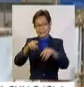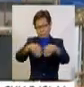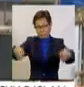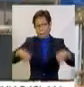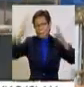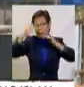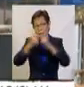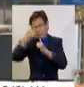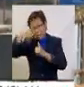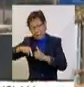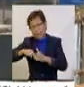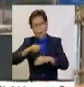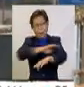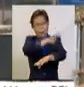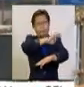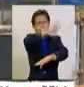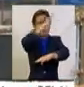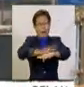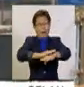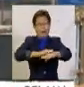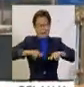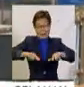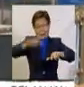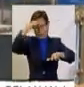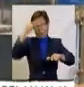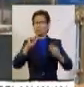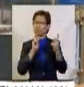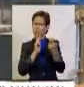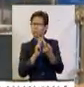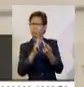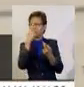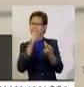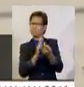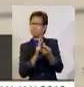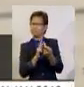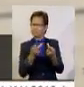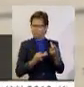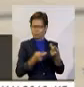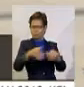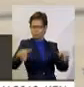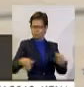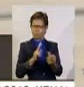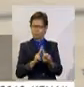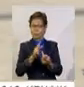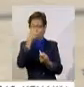Thailand di Bukit Kayu Hitam itu sangat sesuai untuk tujuan